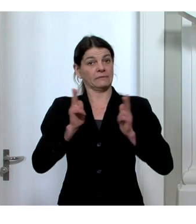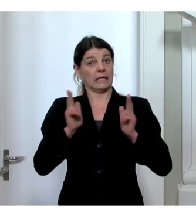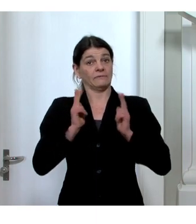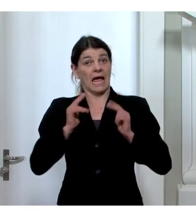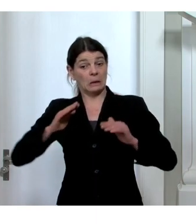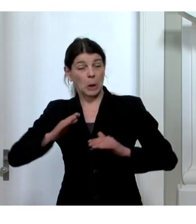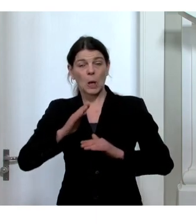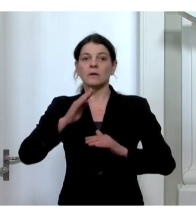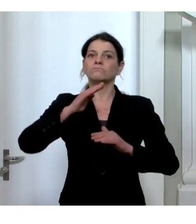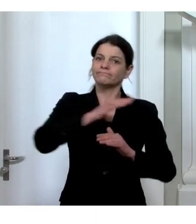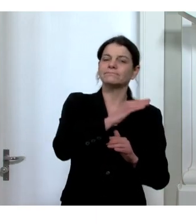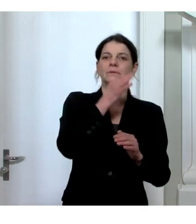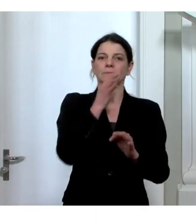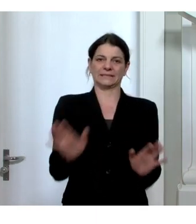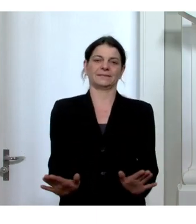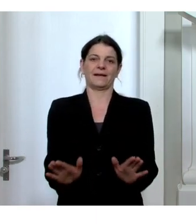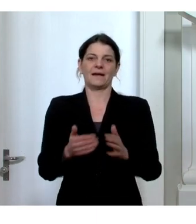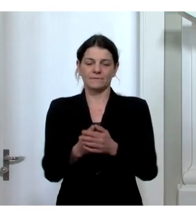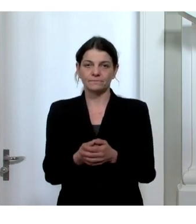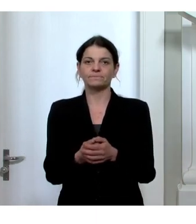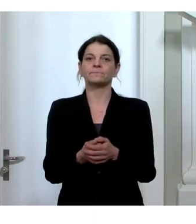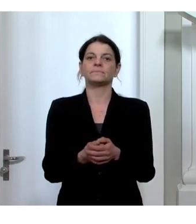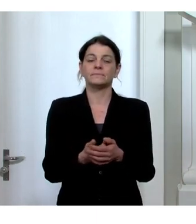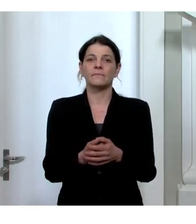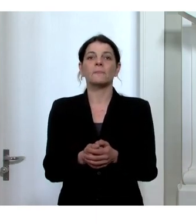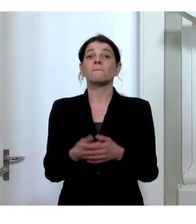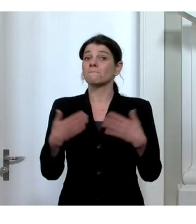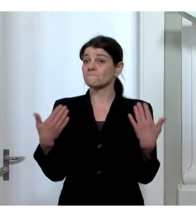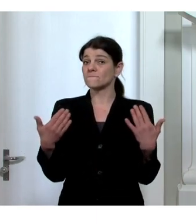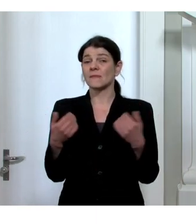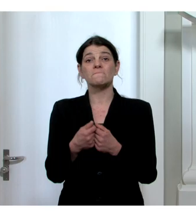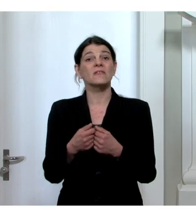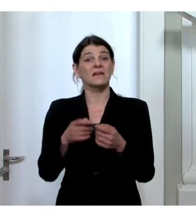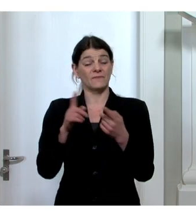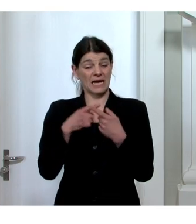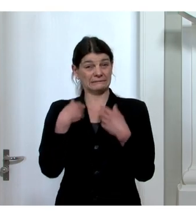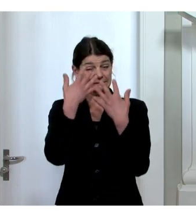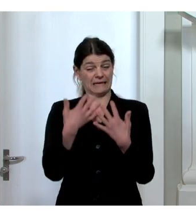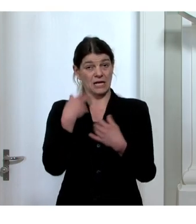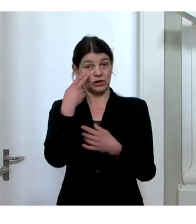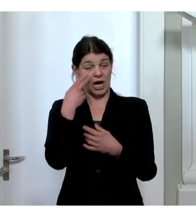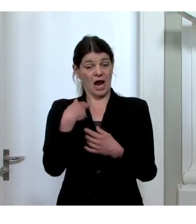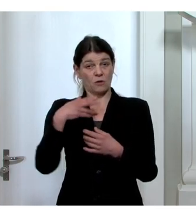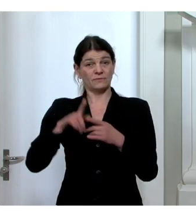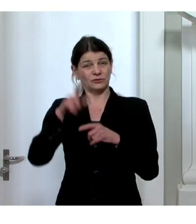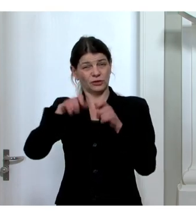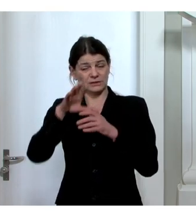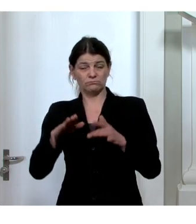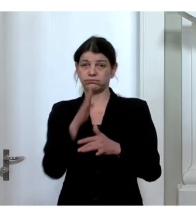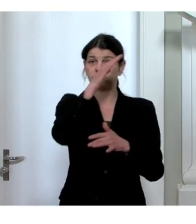sehen, dass diese Wirkung dann letztlich eintritt. In der logarithmischen Darstellung sehen wir hier